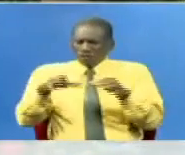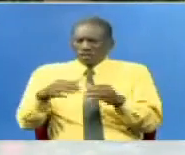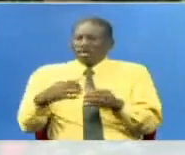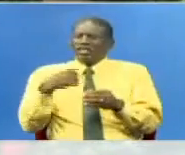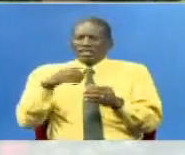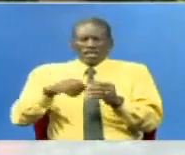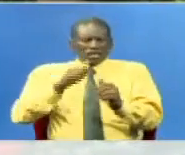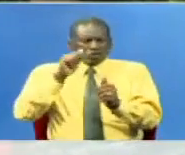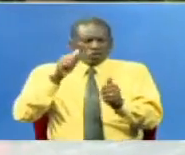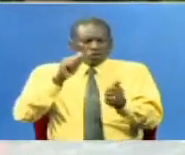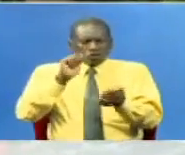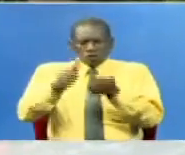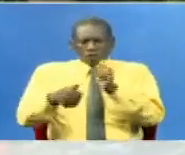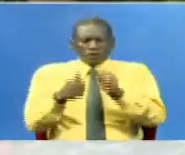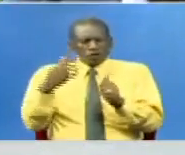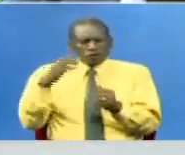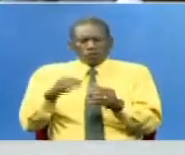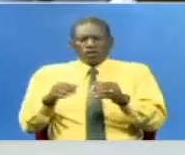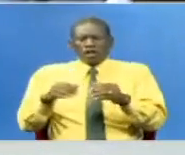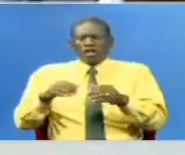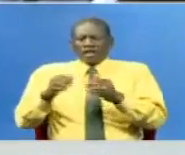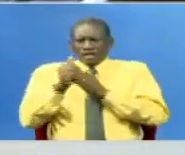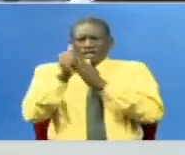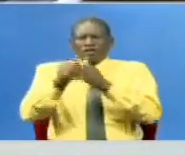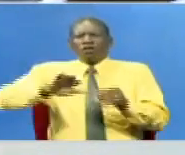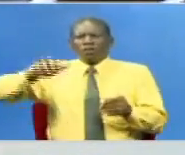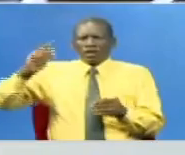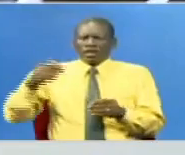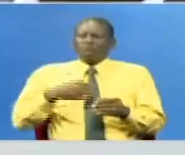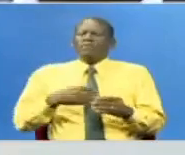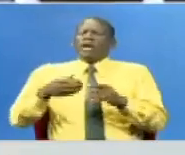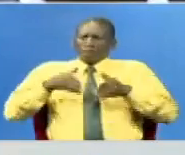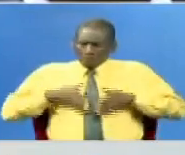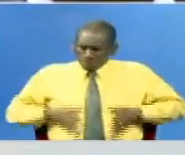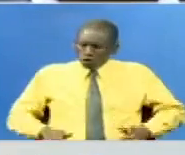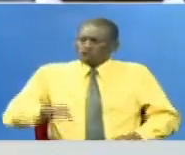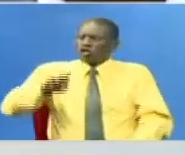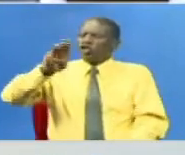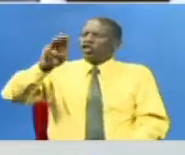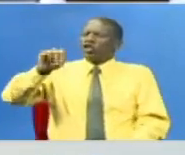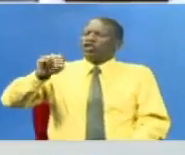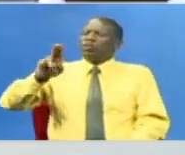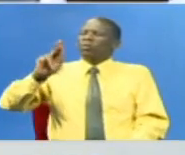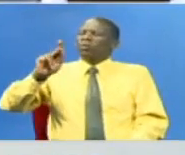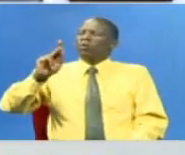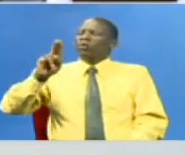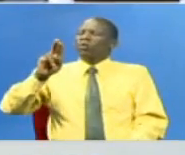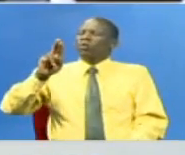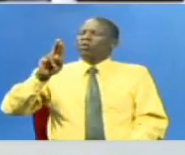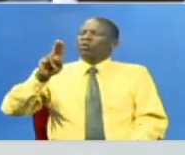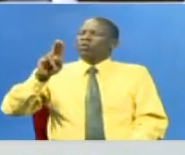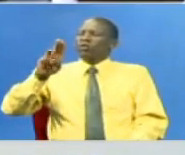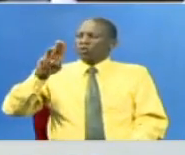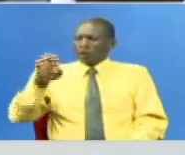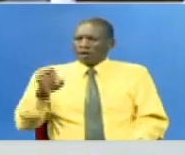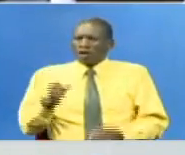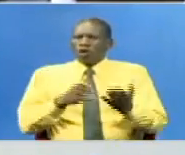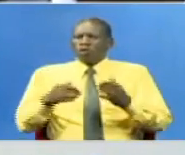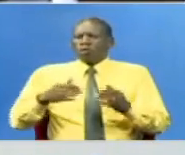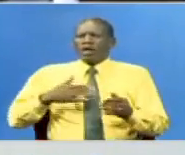succession in Mount Kenya politics. Mimi ni kijana wa mkurwe wa Nyagathanga. Mahali baba na mama wa